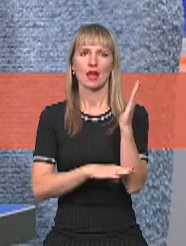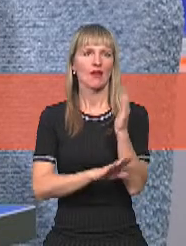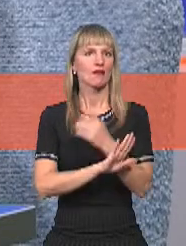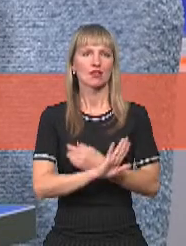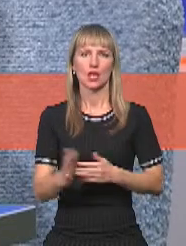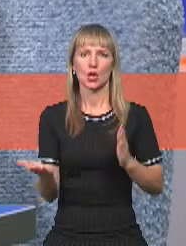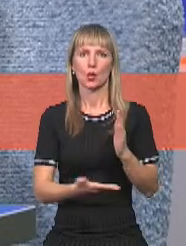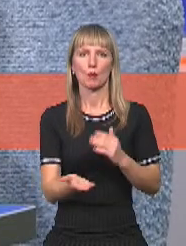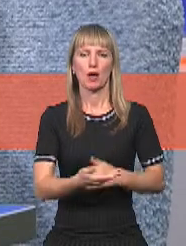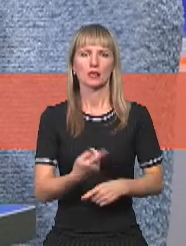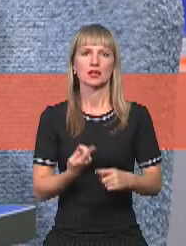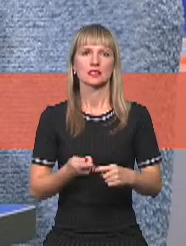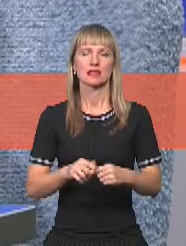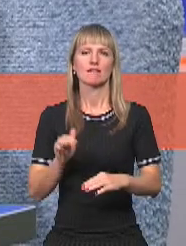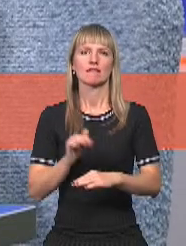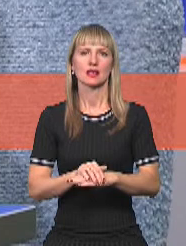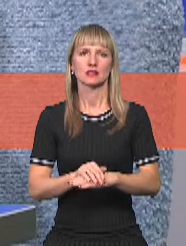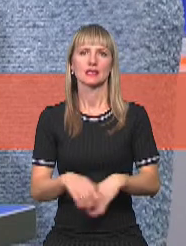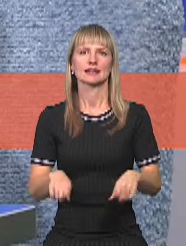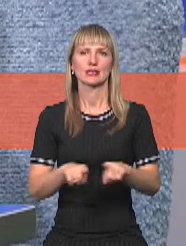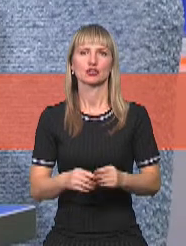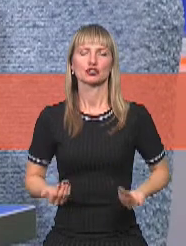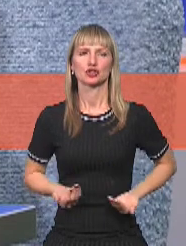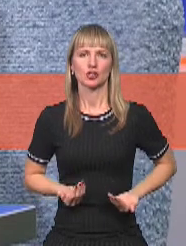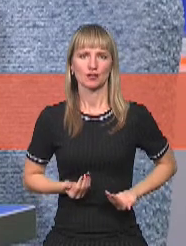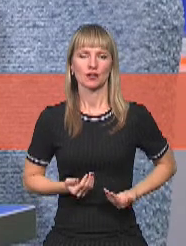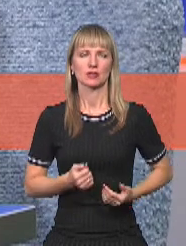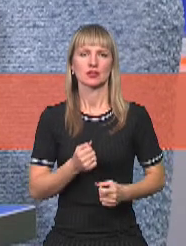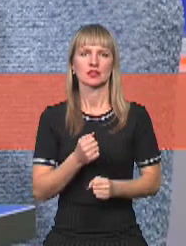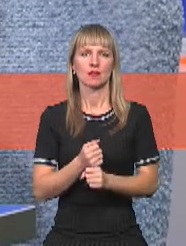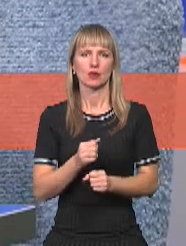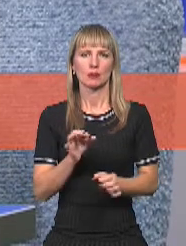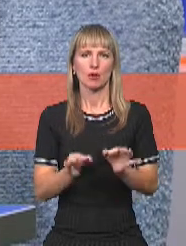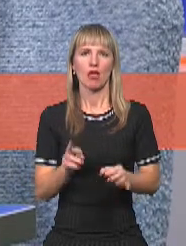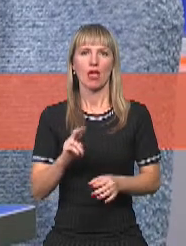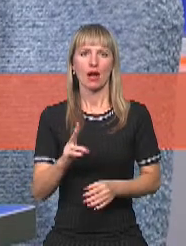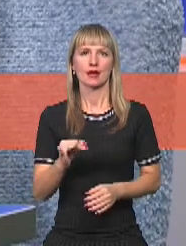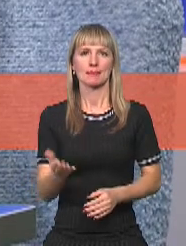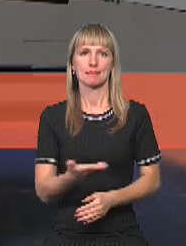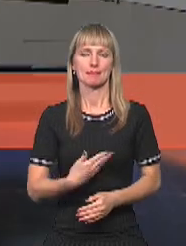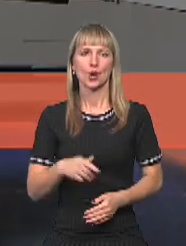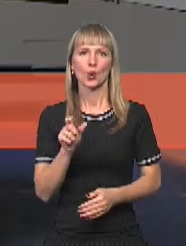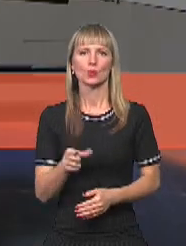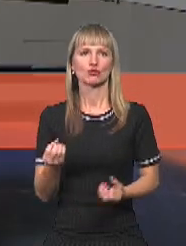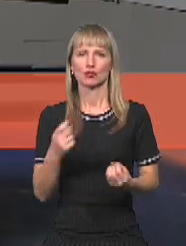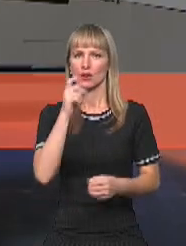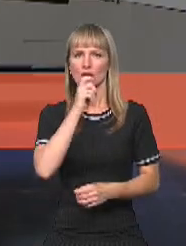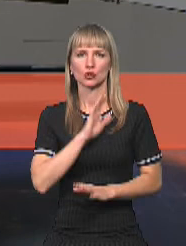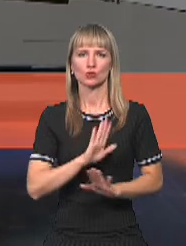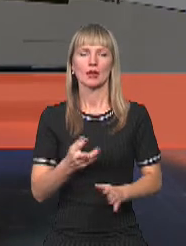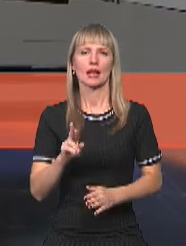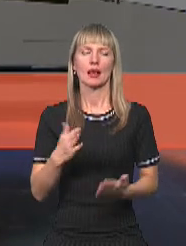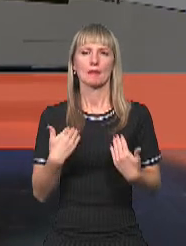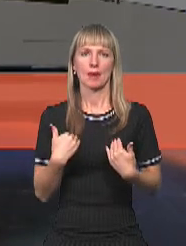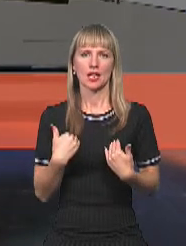не рубати, тому що це фактично такі самі живі створіння, як і ми. Просто на сьогодні люди це ще не зрозуміли. Ось, для